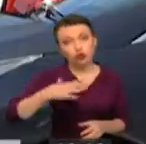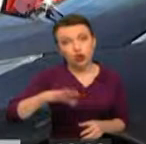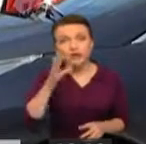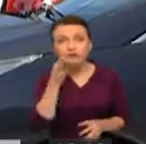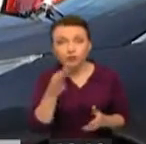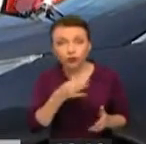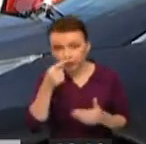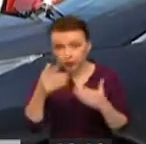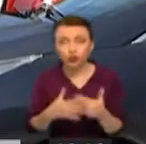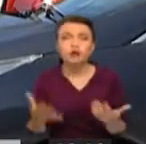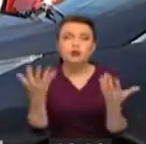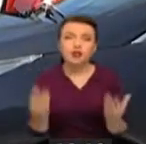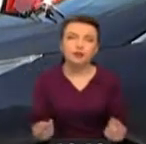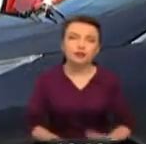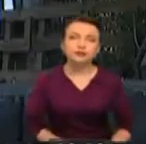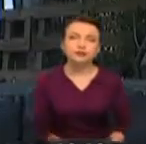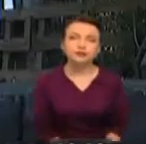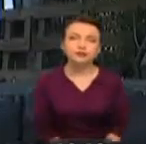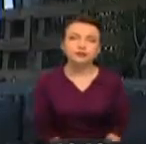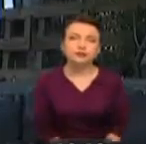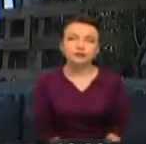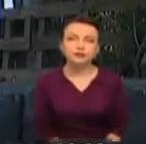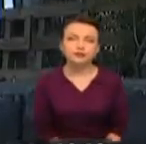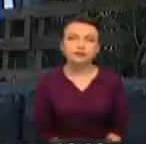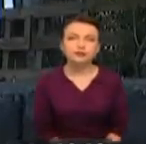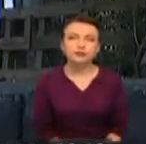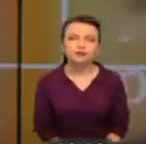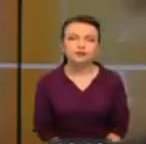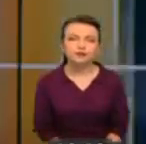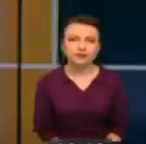найближчими днями. Ірина Лавренюк, Олександр Гончаренко, телеканал Київ.